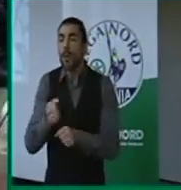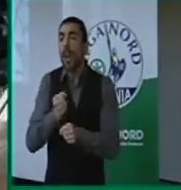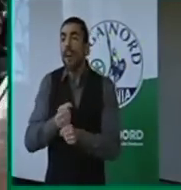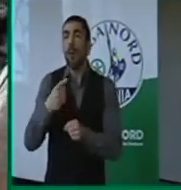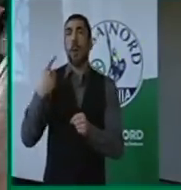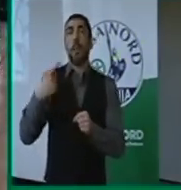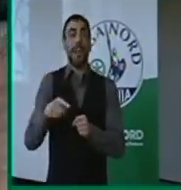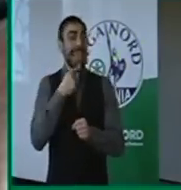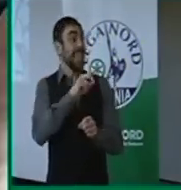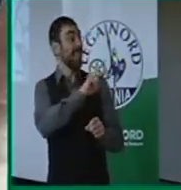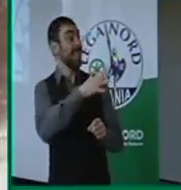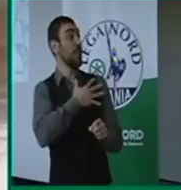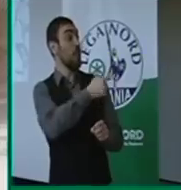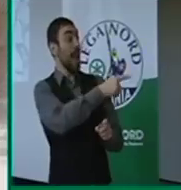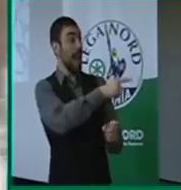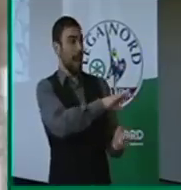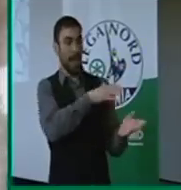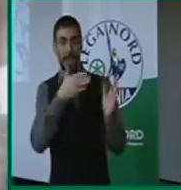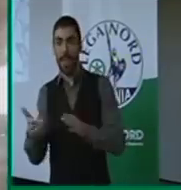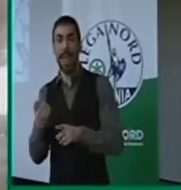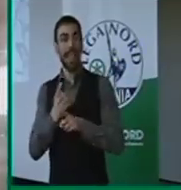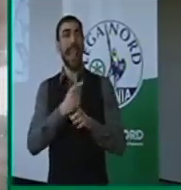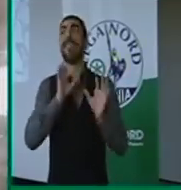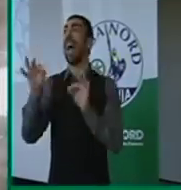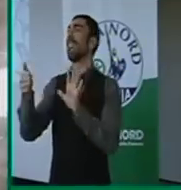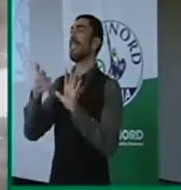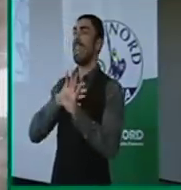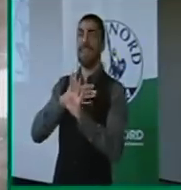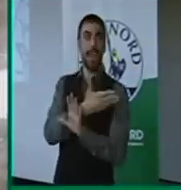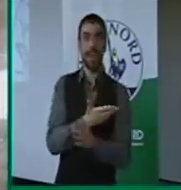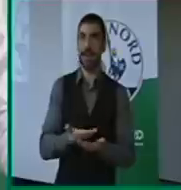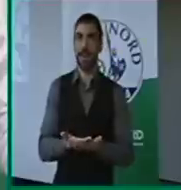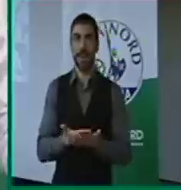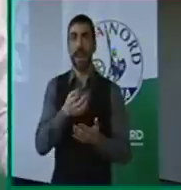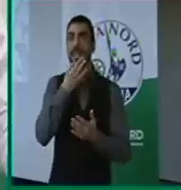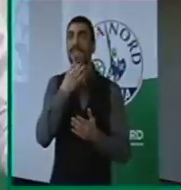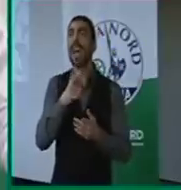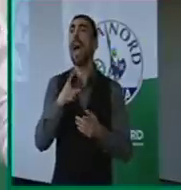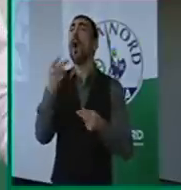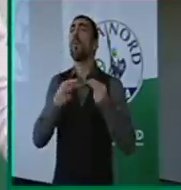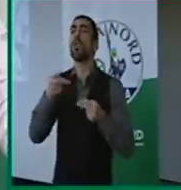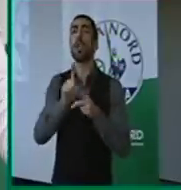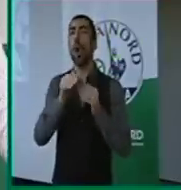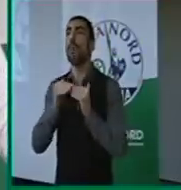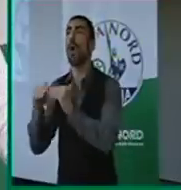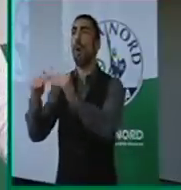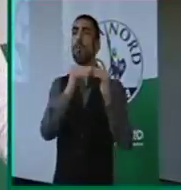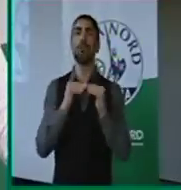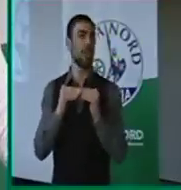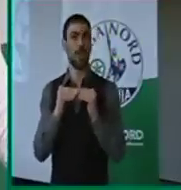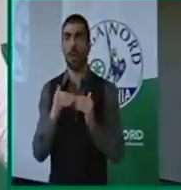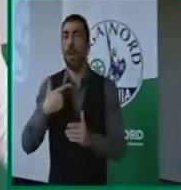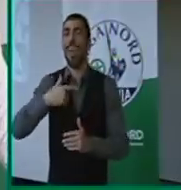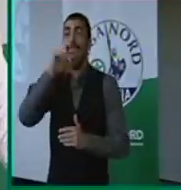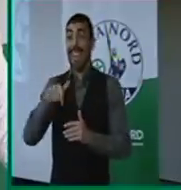quei venticinquenni che poi aspettano i 60 per cominciare a lavorare È un progetto di omogeneizzazione l'Italia e il